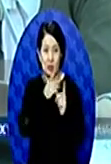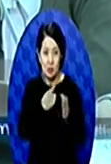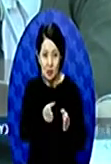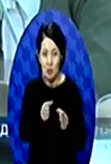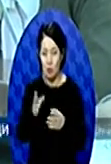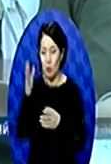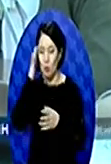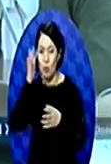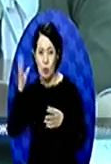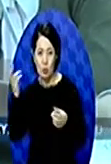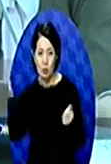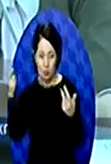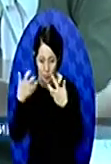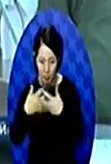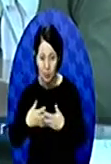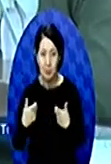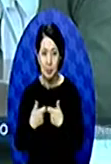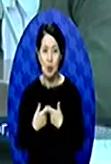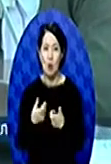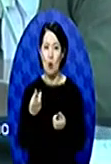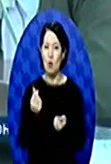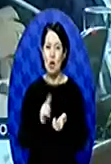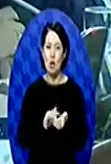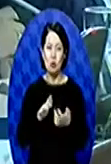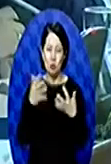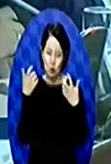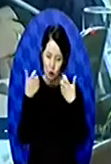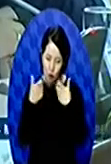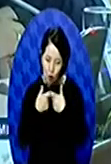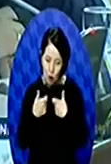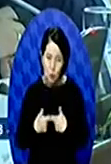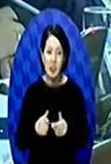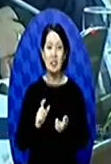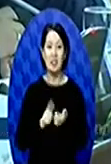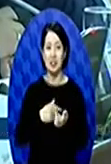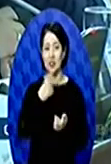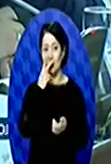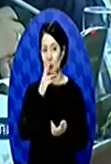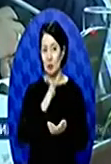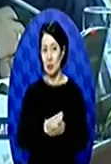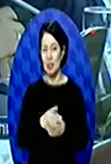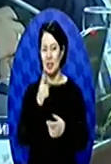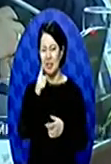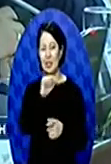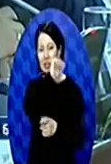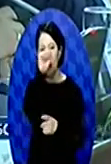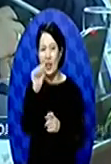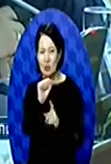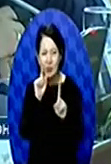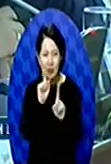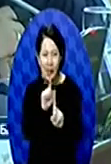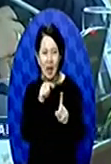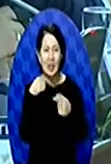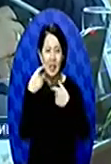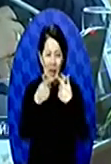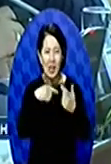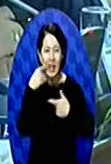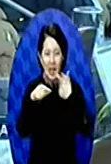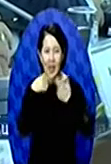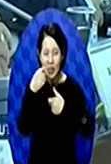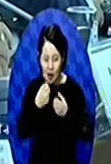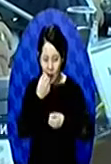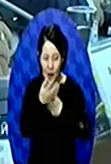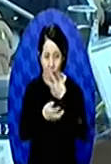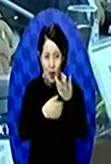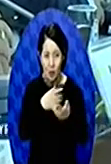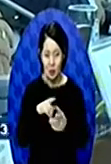төхөргөө хийх хэрэгтэй гэж ярилцлаа. Нэг асуудлынхаа хойноос өчнөөн жил яриад байдаг уул нь нөгөө тал нь санаачлагаараа